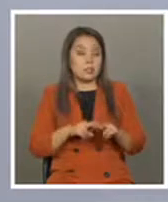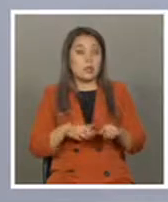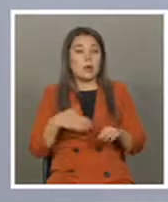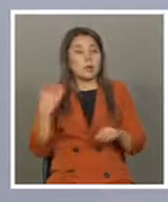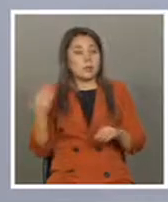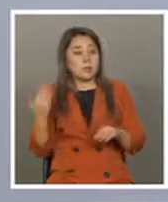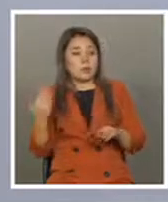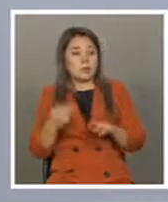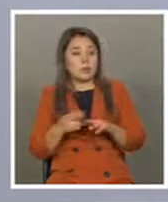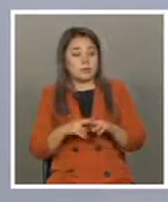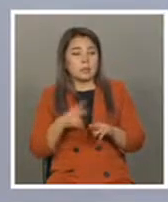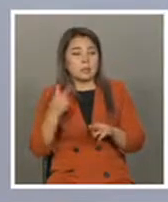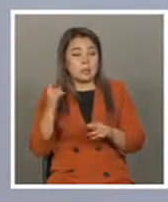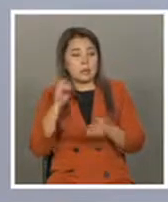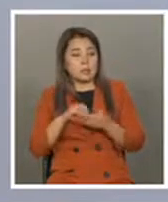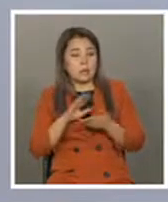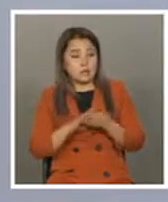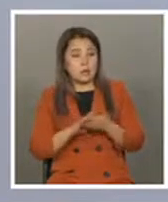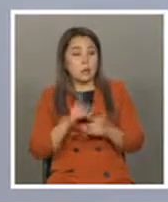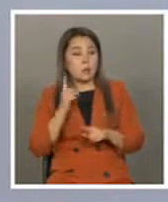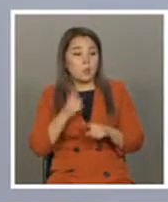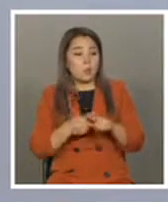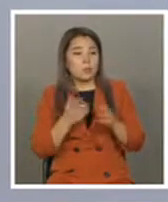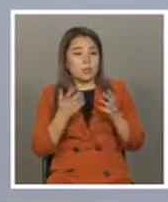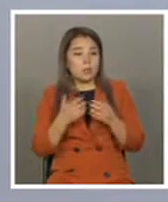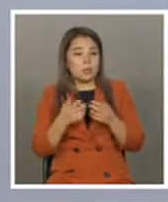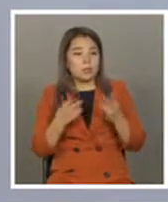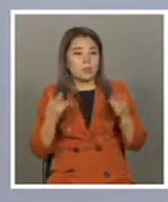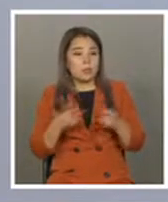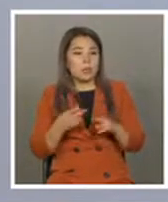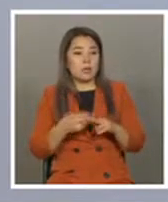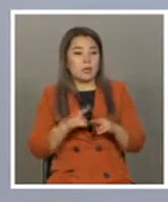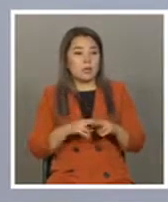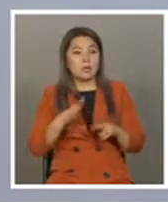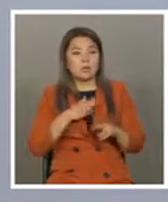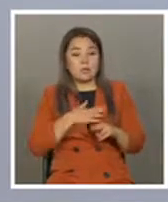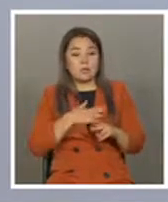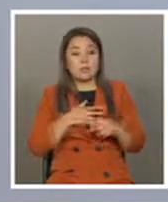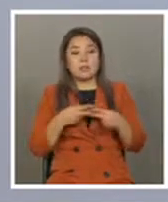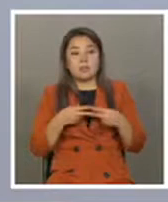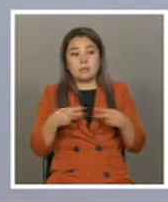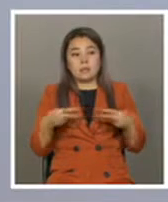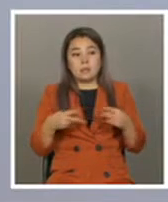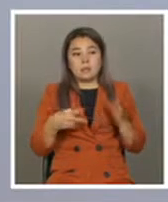жағындағы екі санның қосындысын есептеп аламыз. Сонда теңдеуіміз